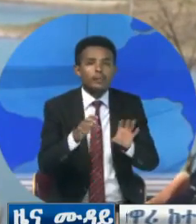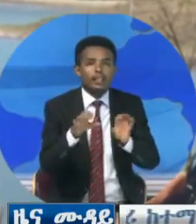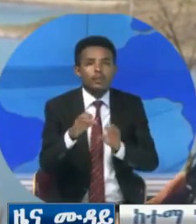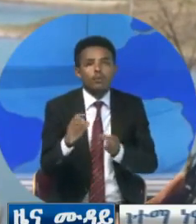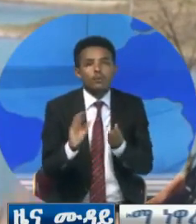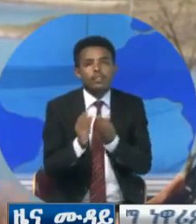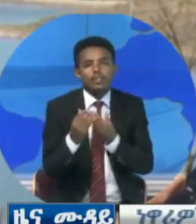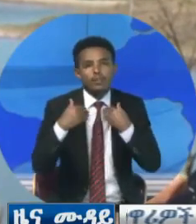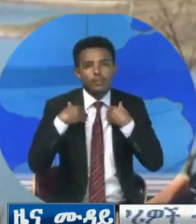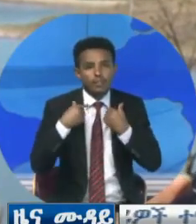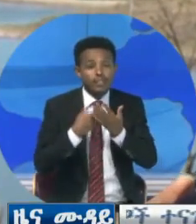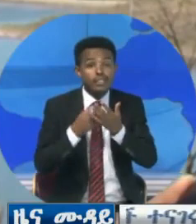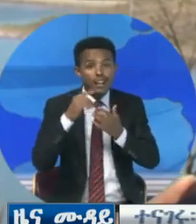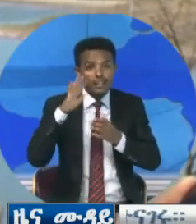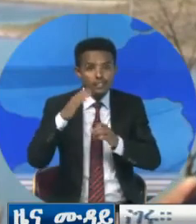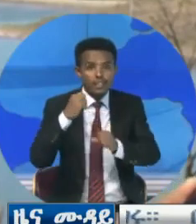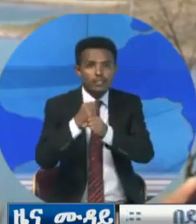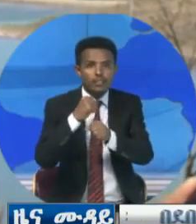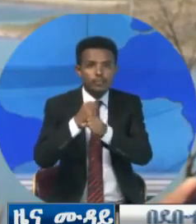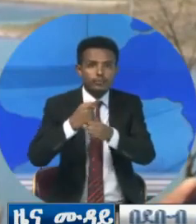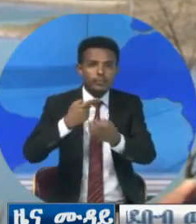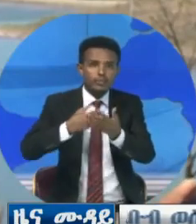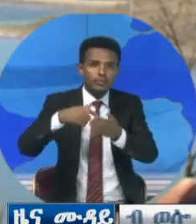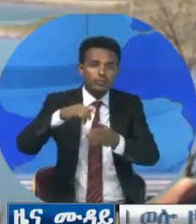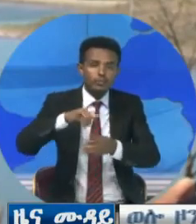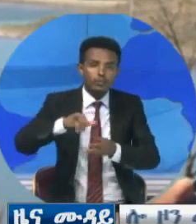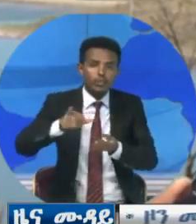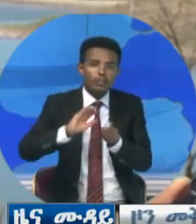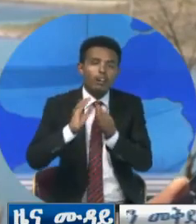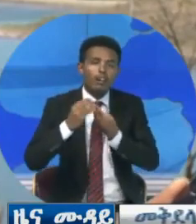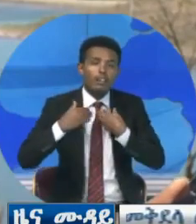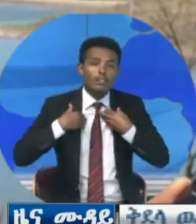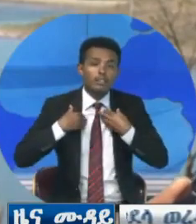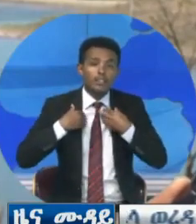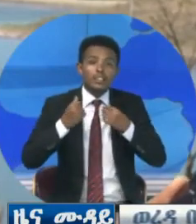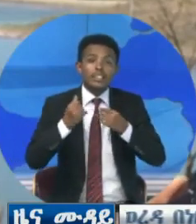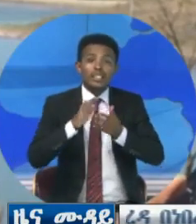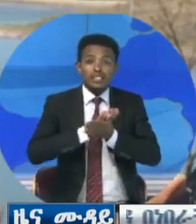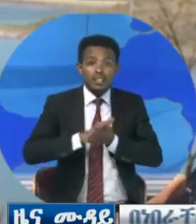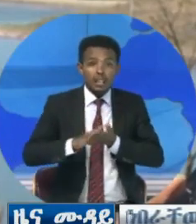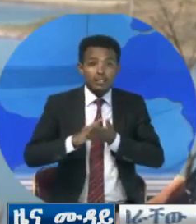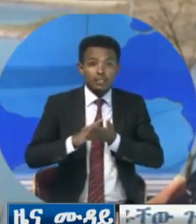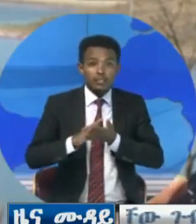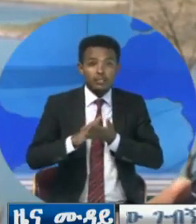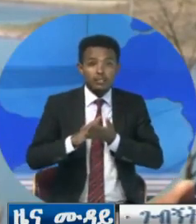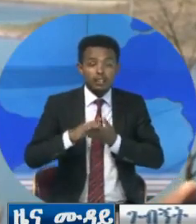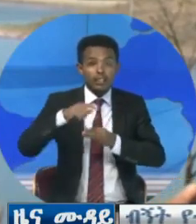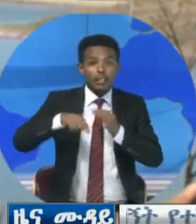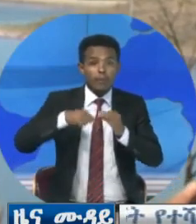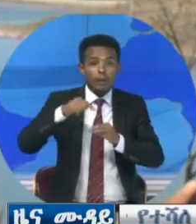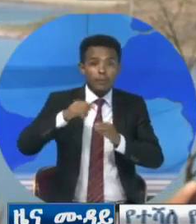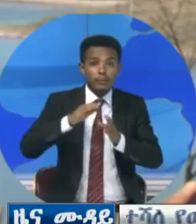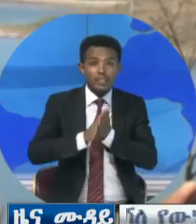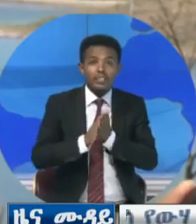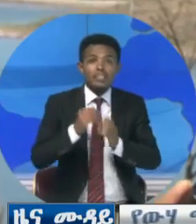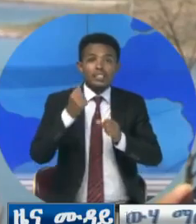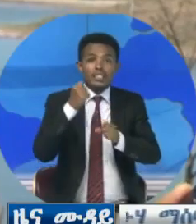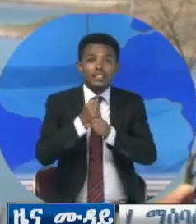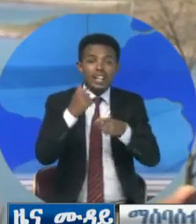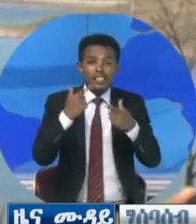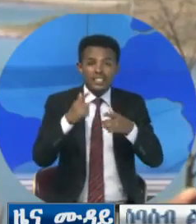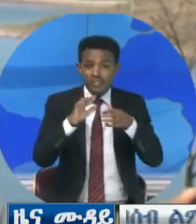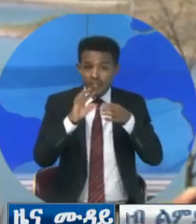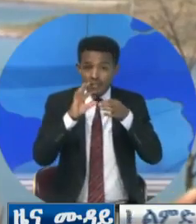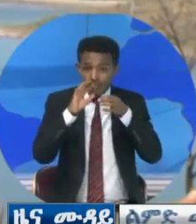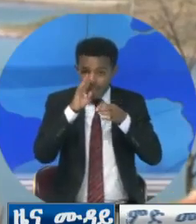ይዚህ አይነት አሰራር እነሱም ጋር አለ፣ ግን ከጥራት ከኳሊቲው አካባቢ ኢቭን አሰራራቸው ከስራ ድል ፈጠራ ጋር